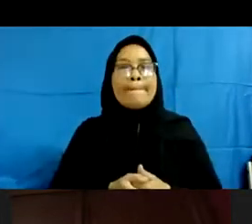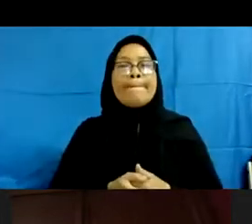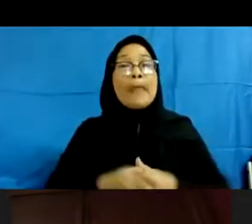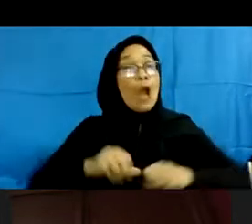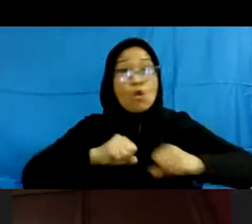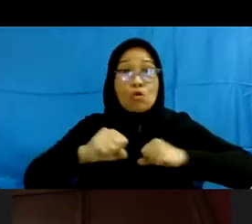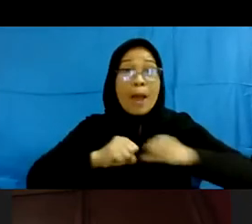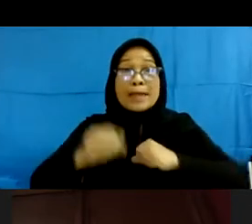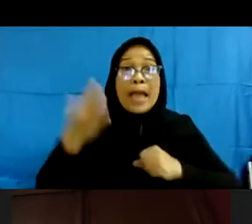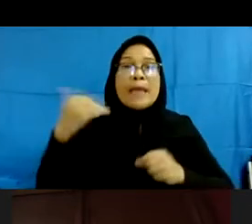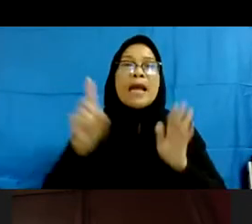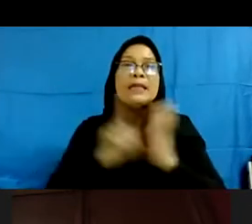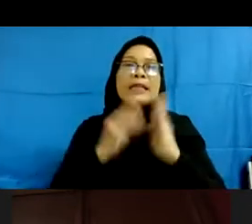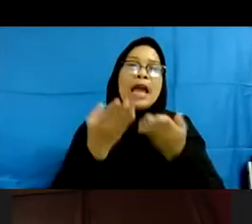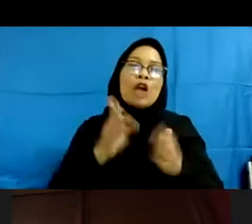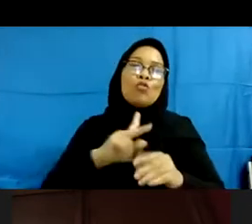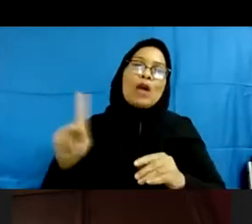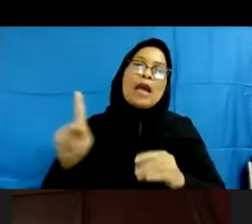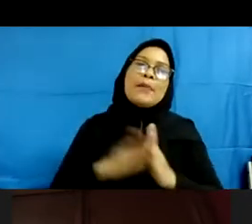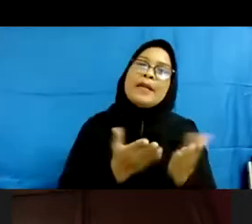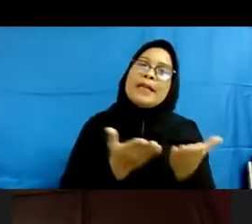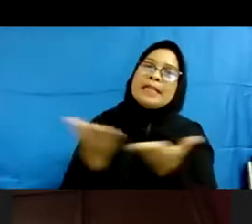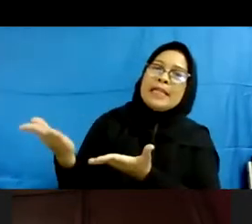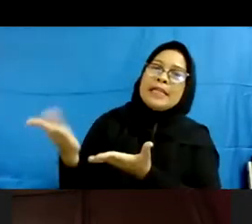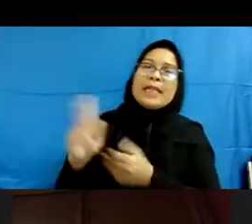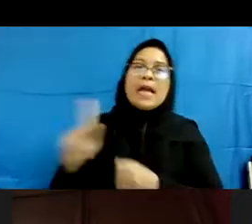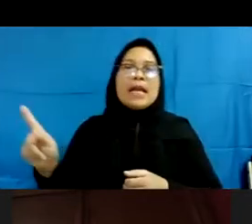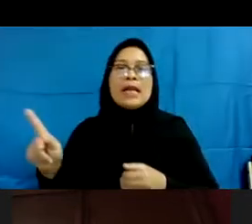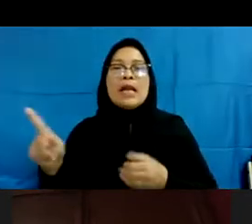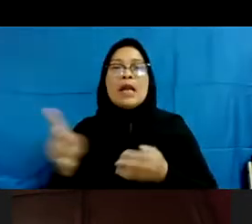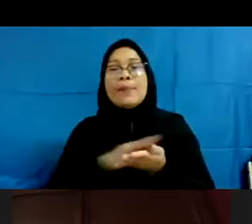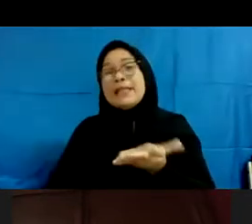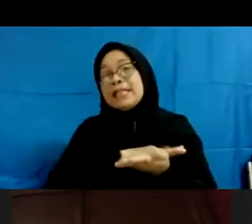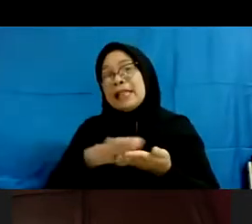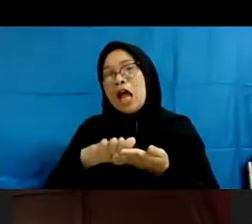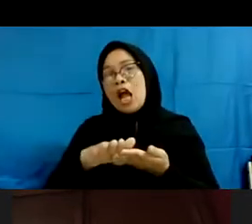yang dilakukan selain tadi memang menyediakan atau mencetak buku, juga